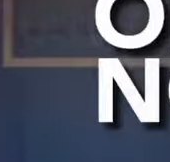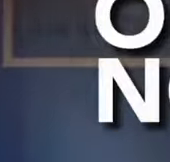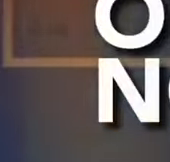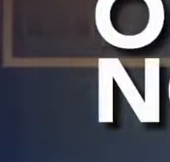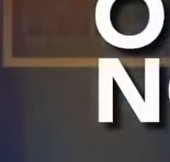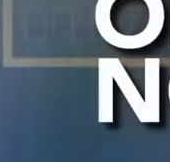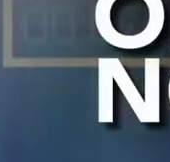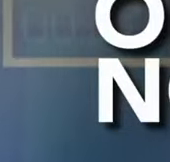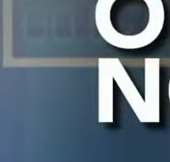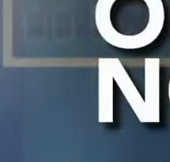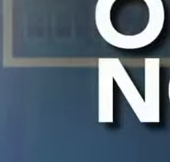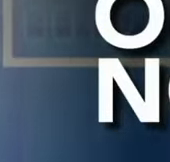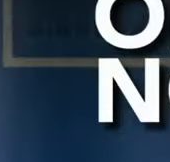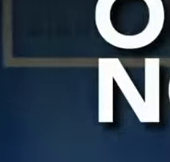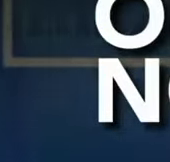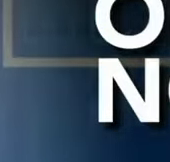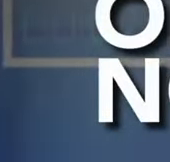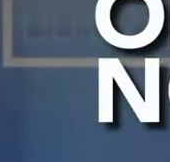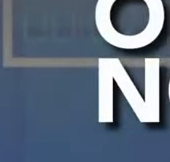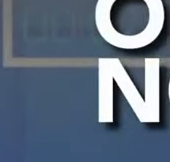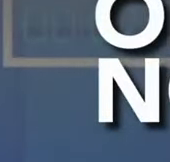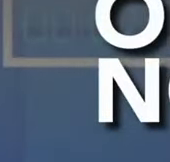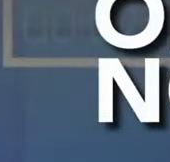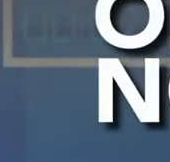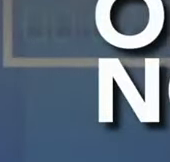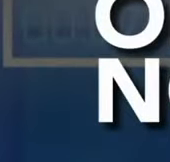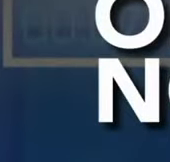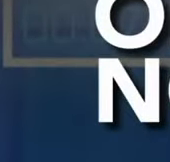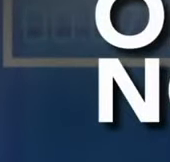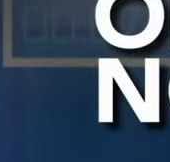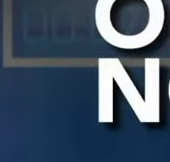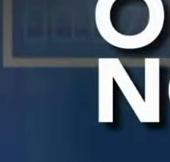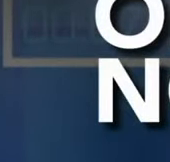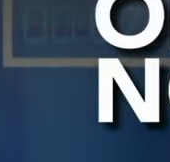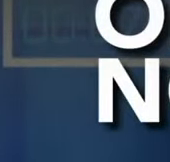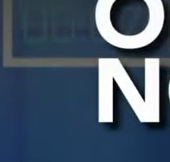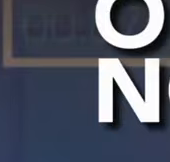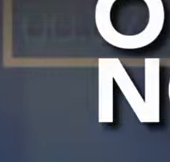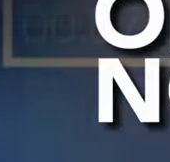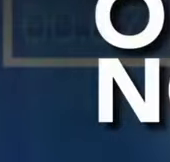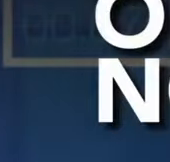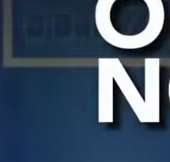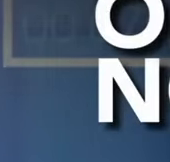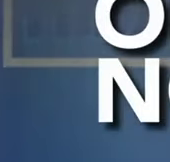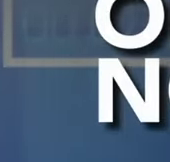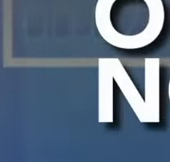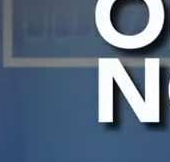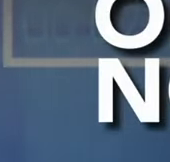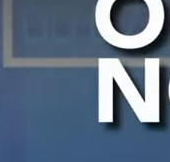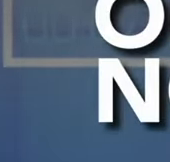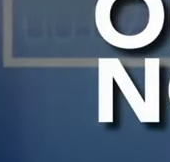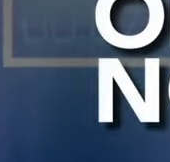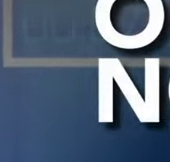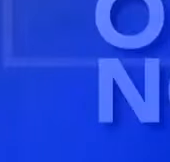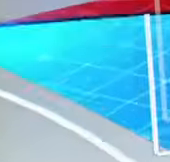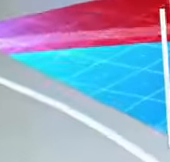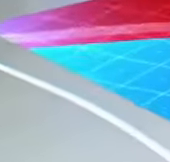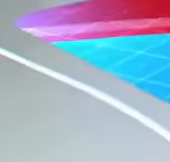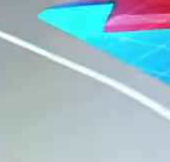Mula sa pag-barter ng kanyang mga obra, Pinoy artist gumagawa na ng murals sa UAE.